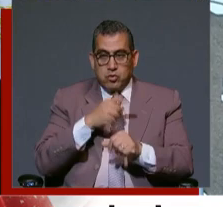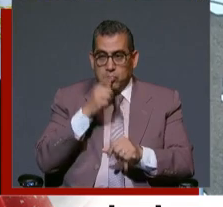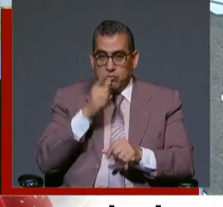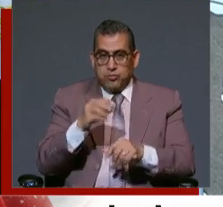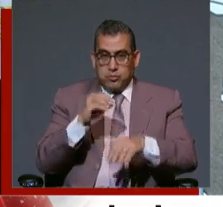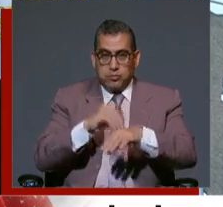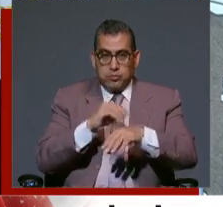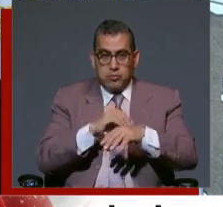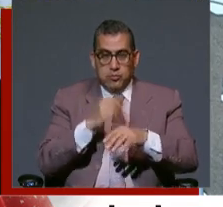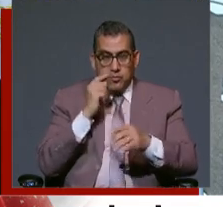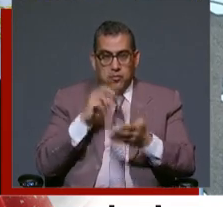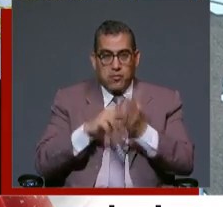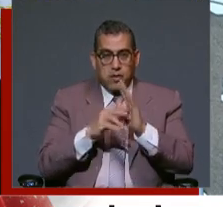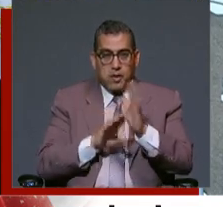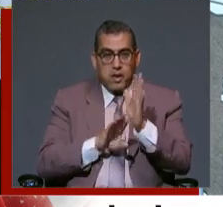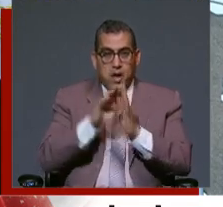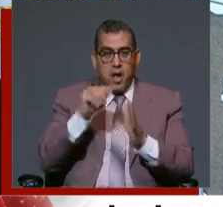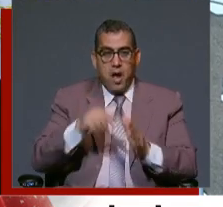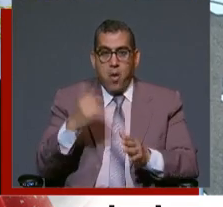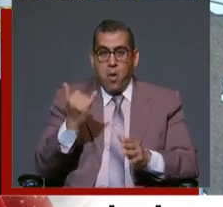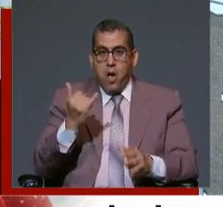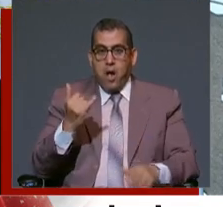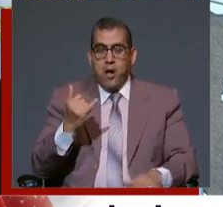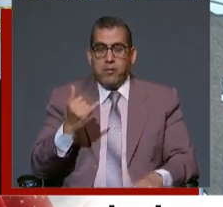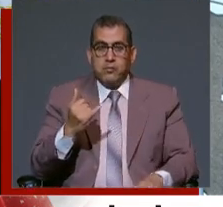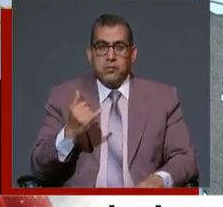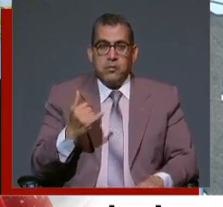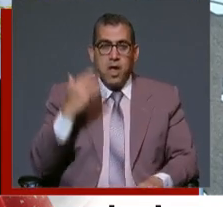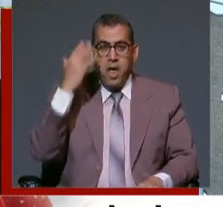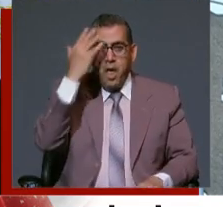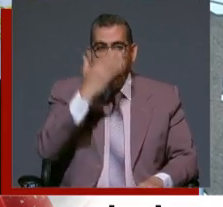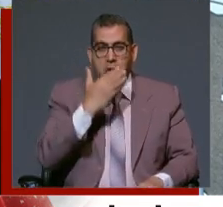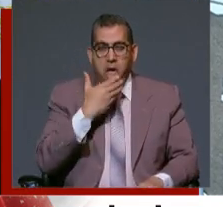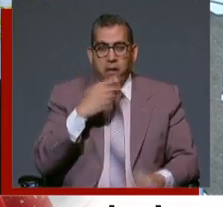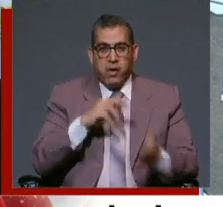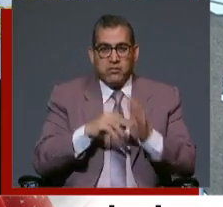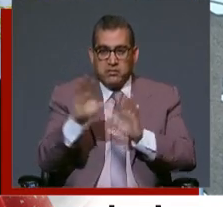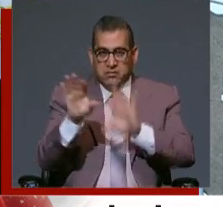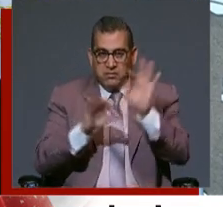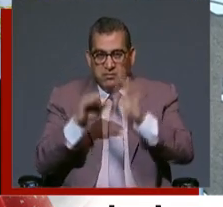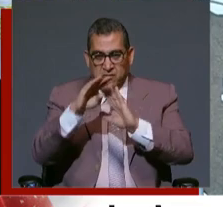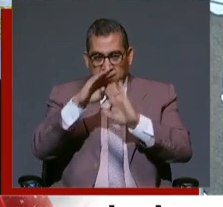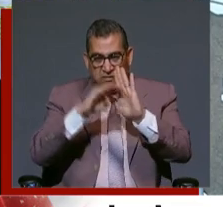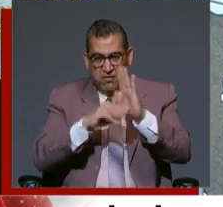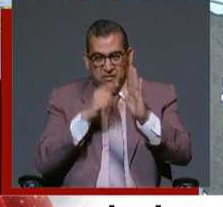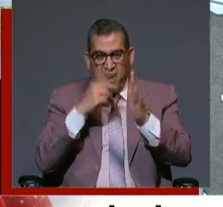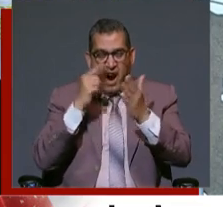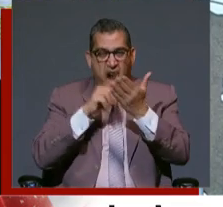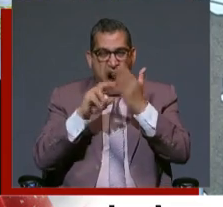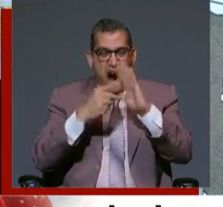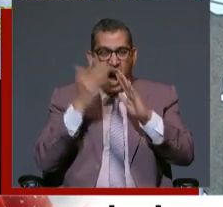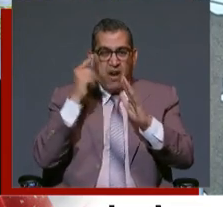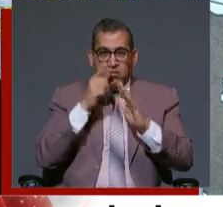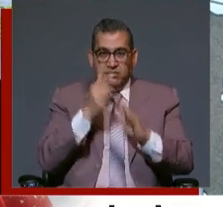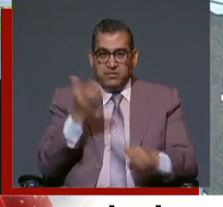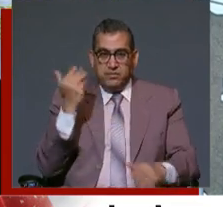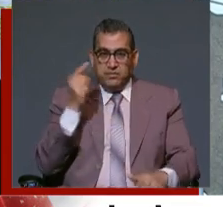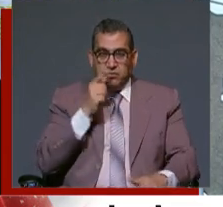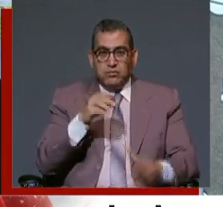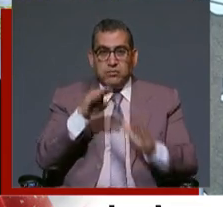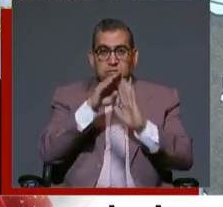مجموعة البنك التنموي الأفريقي على اختيار هذا الموضوع الذي كما ذكرت على هو